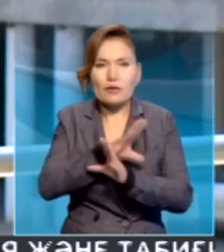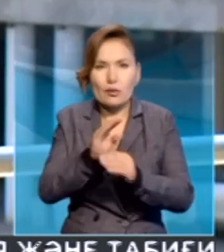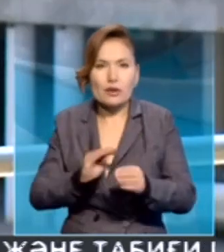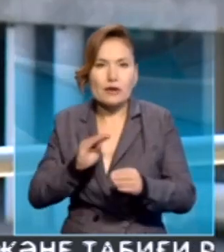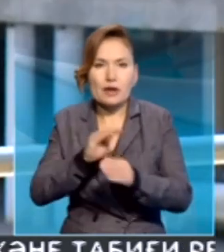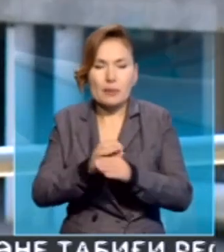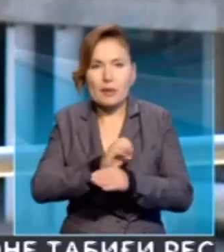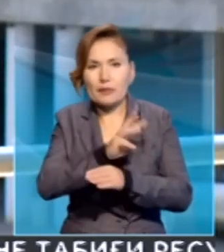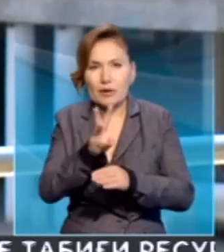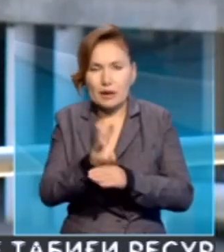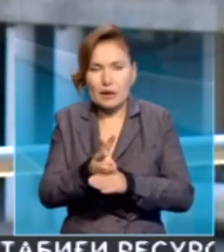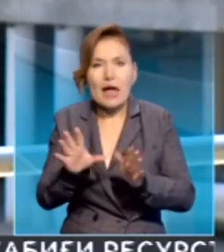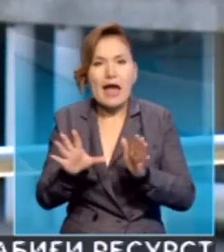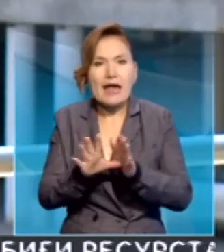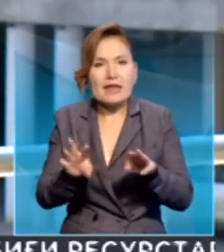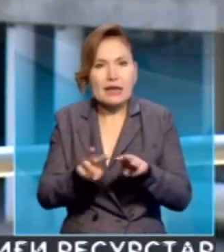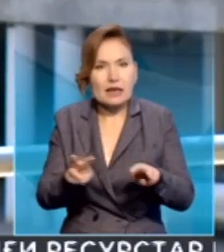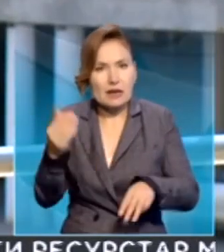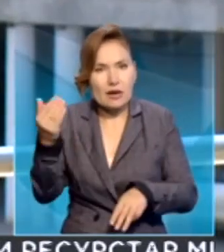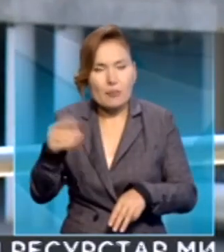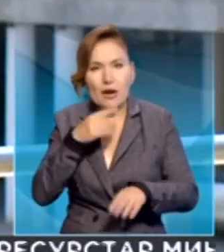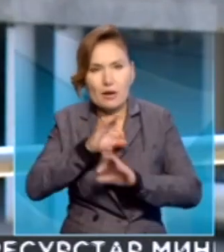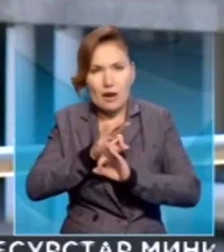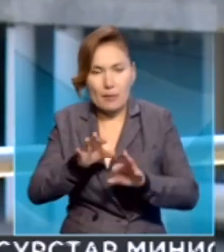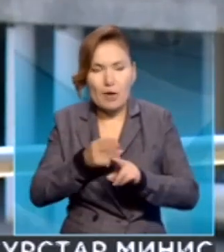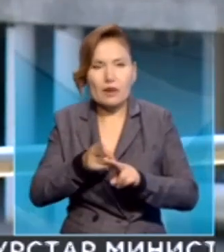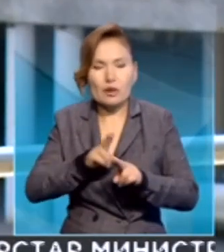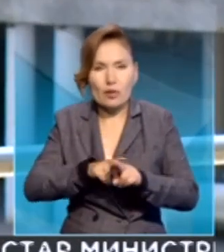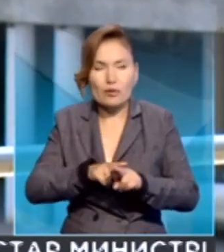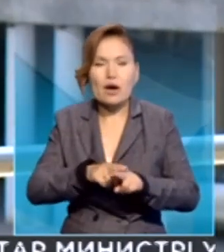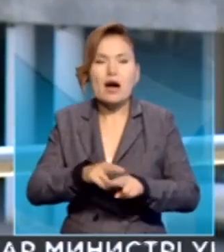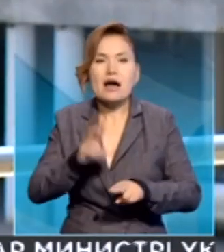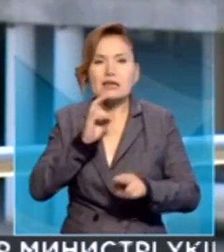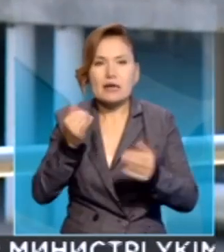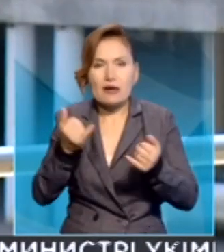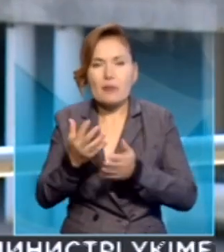Сондықтан энергетика министрі жағдай тұрақты, жанармай жеткілікті деді.